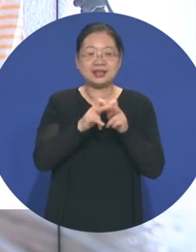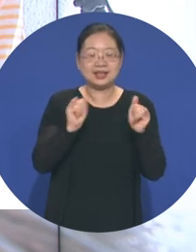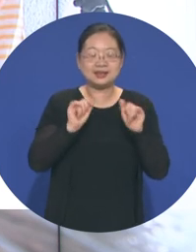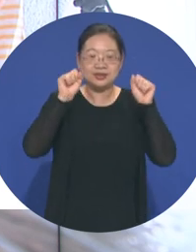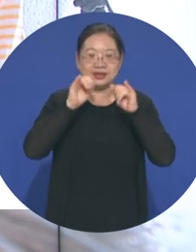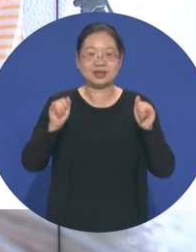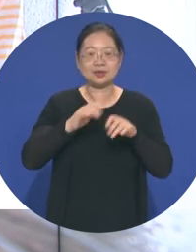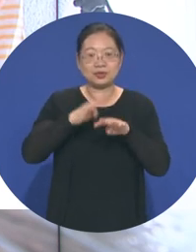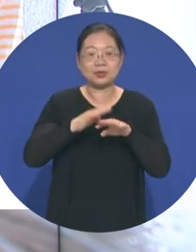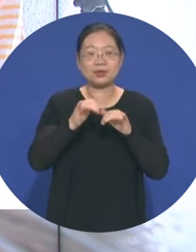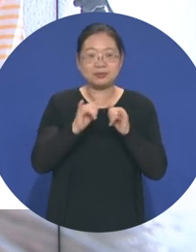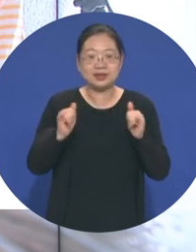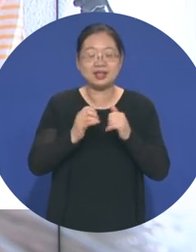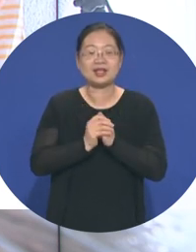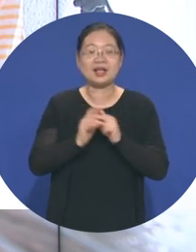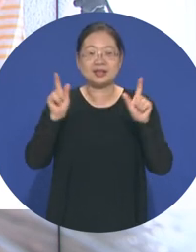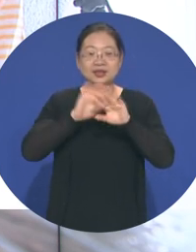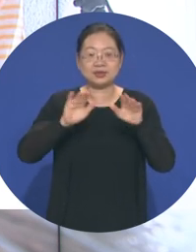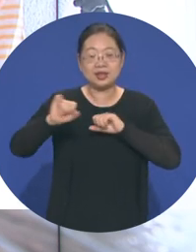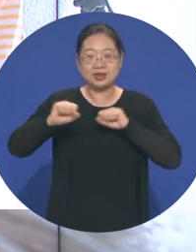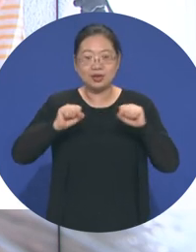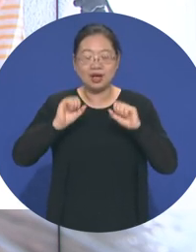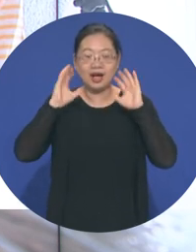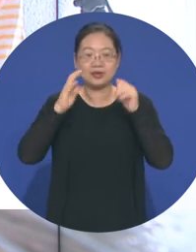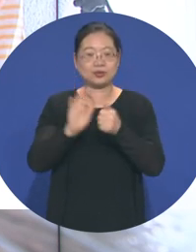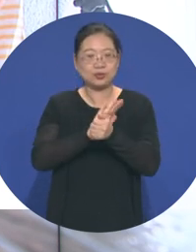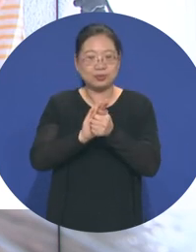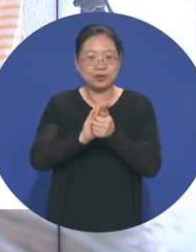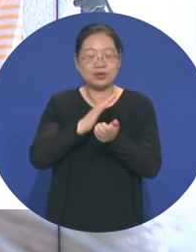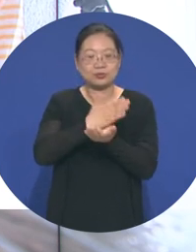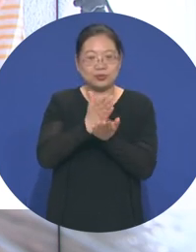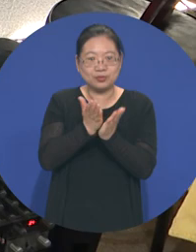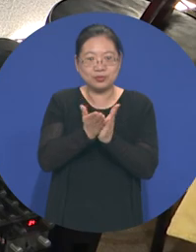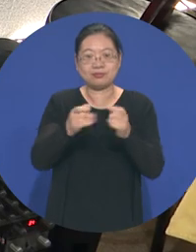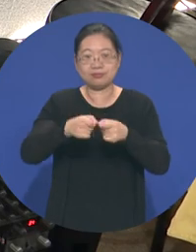농어민, 기후행동, 아동 돌봄 등 점차 확대되고 있습니다.